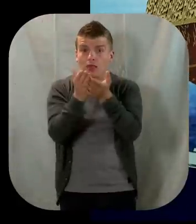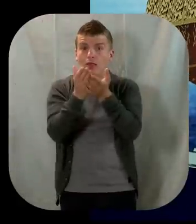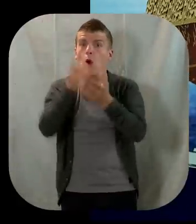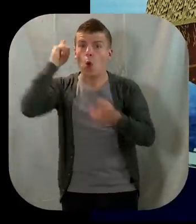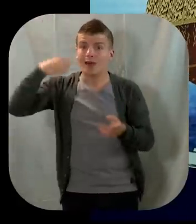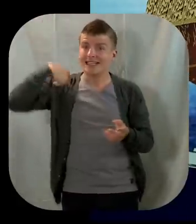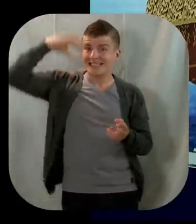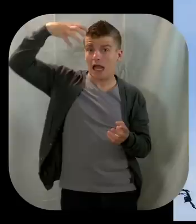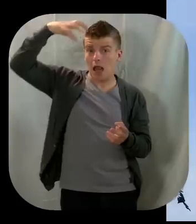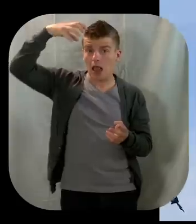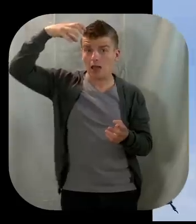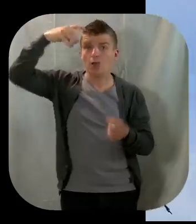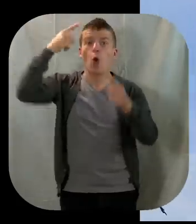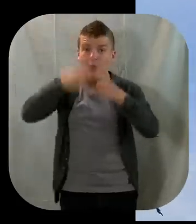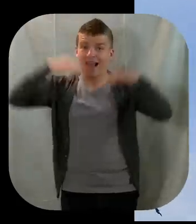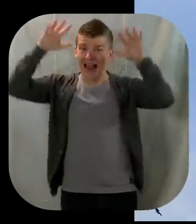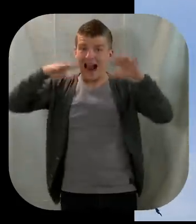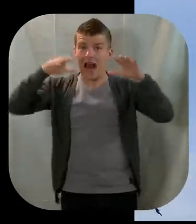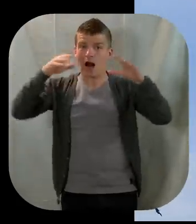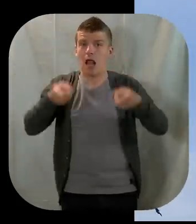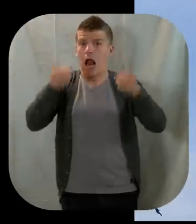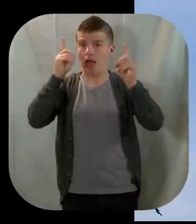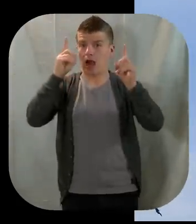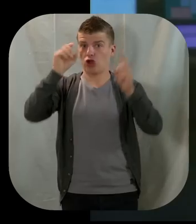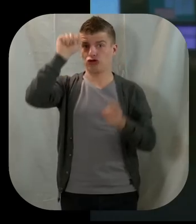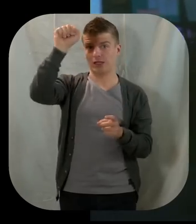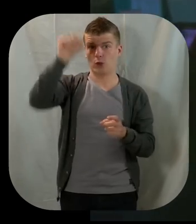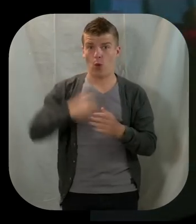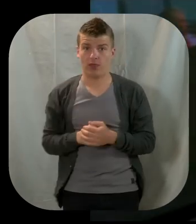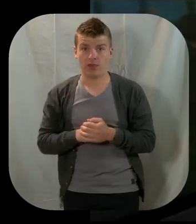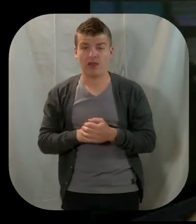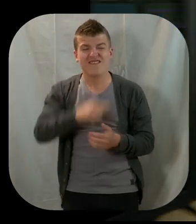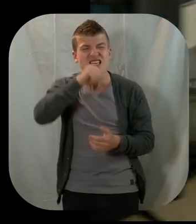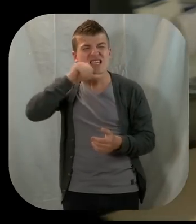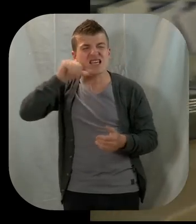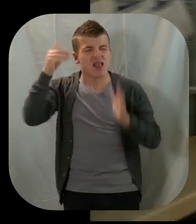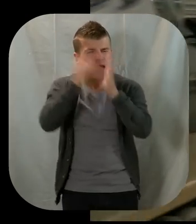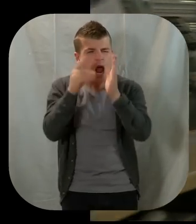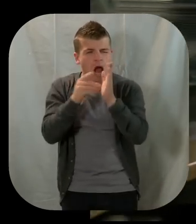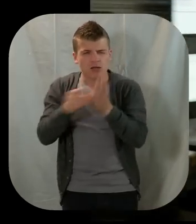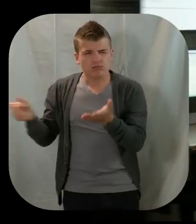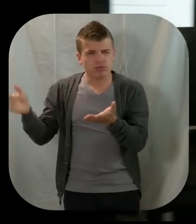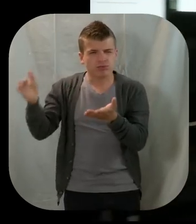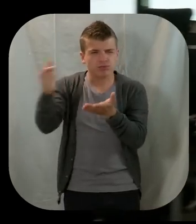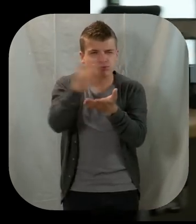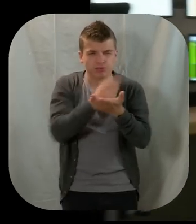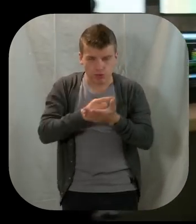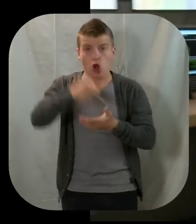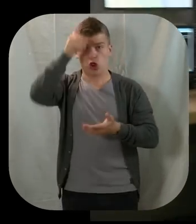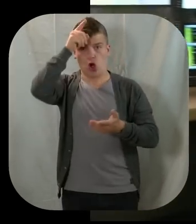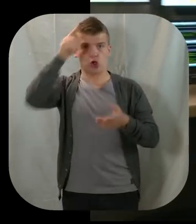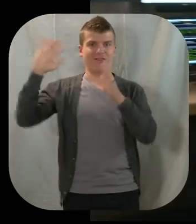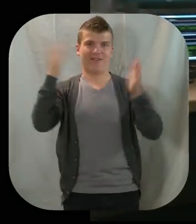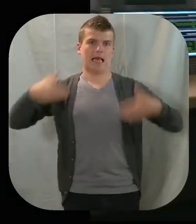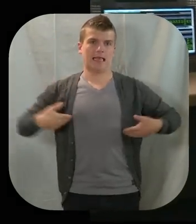und Regenradarstationen. Eine riesige Menge von Daten ist das, die da beim Deutschen Wetterdienst ankommt.